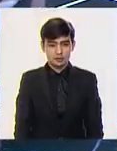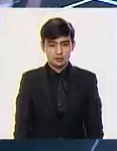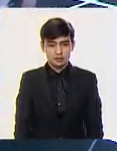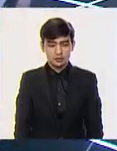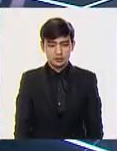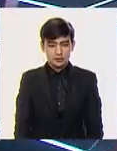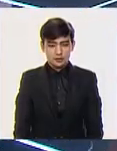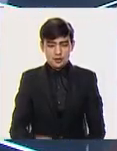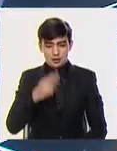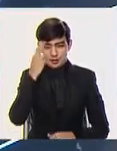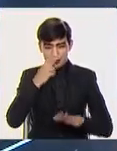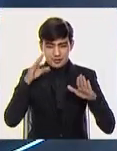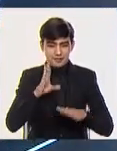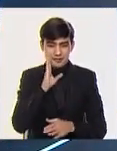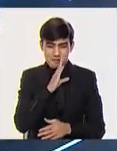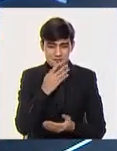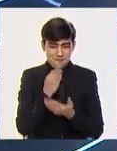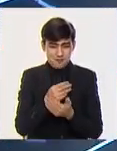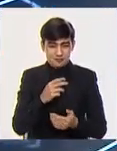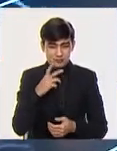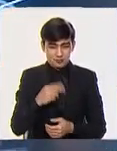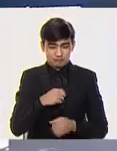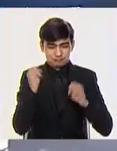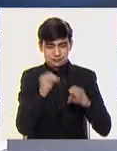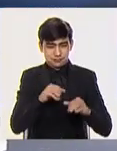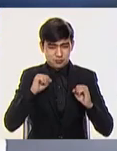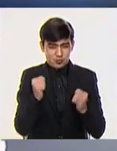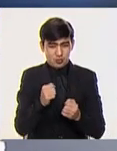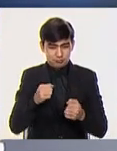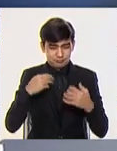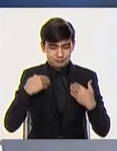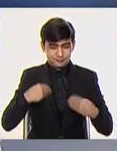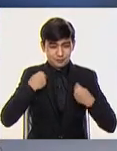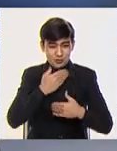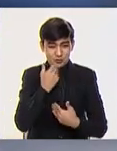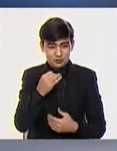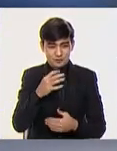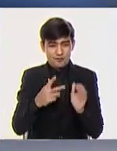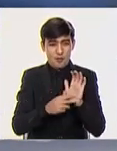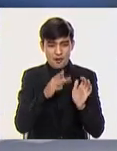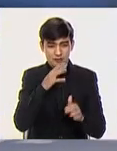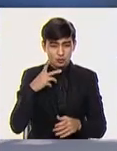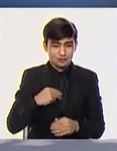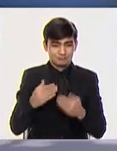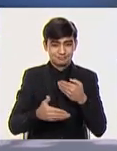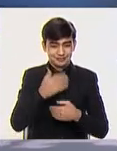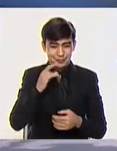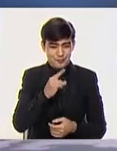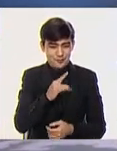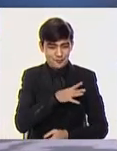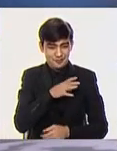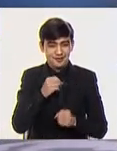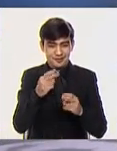nurse утра не родная мать выставила раздетой на мороз свою восьмилетнюю дочь так она решила наказать ребенка